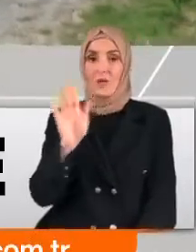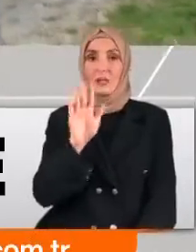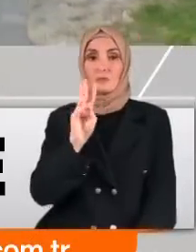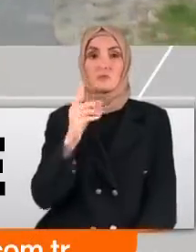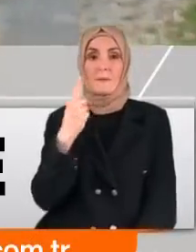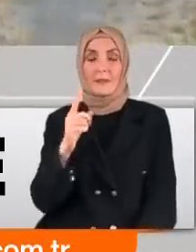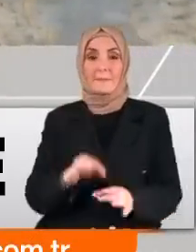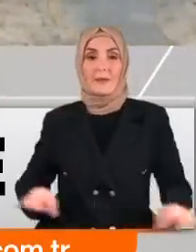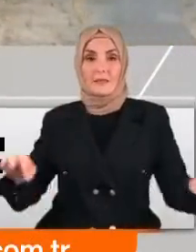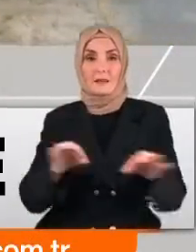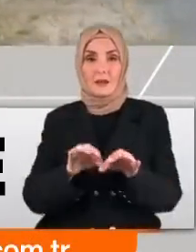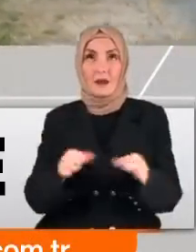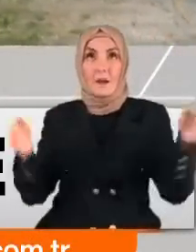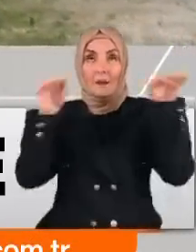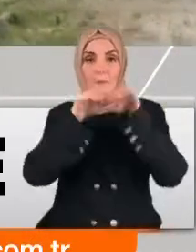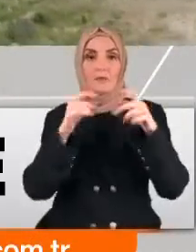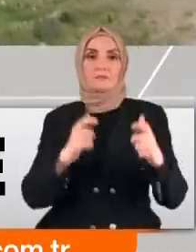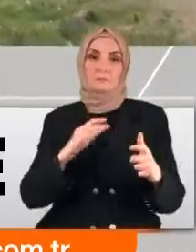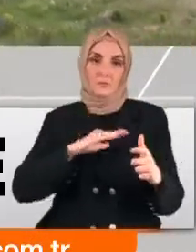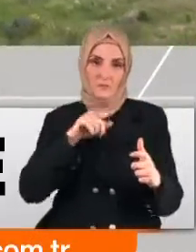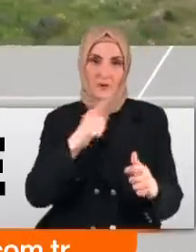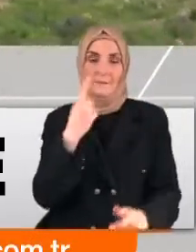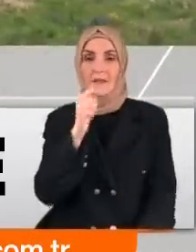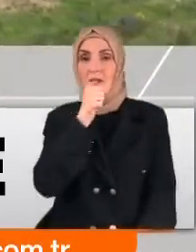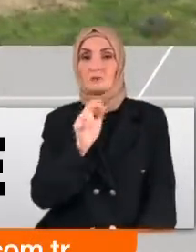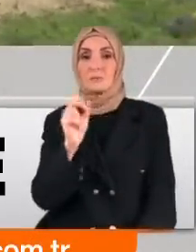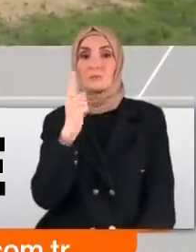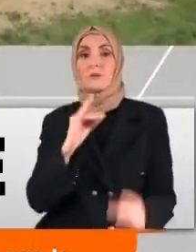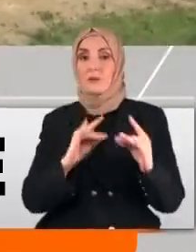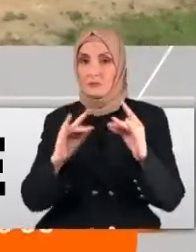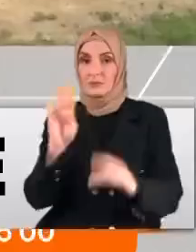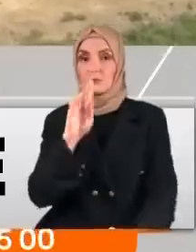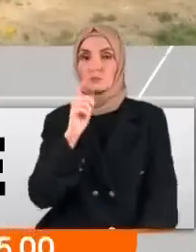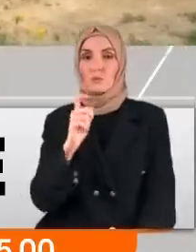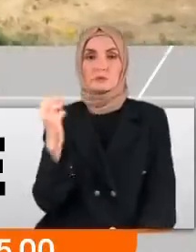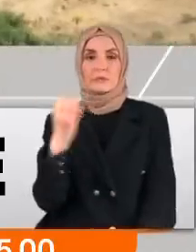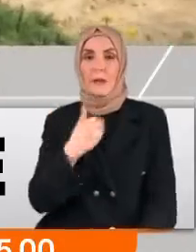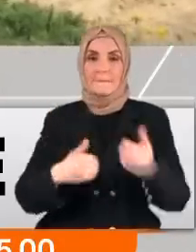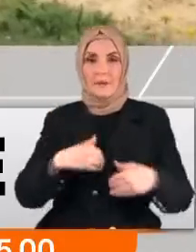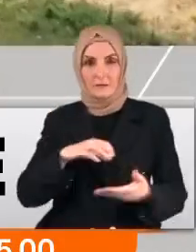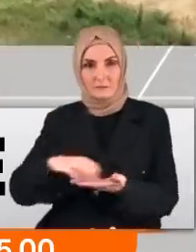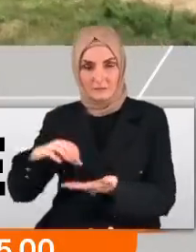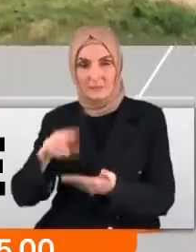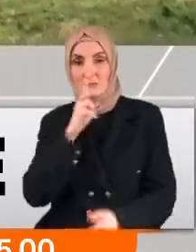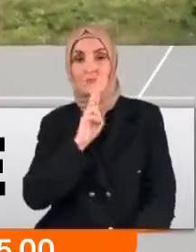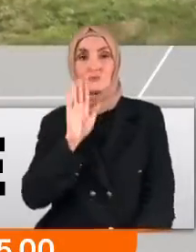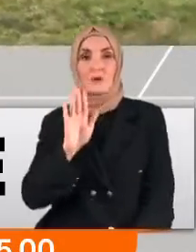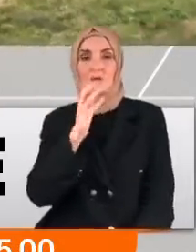kapalı alana sahip bir hastane, 1671 yataklı, 49 tane ameliyathane, 205 tane yoğun bakım odası